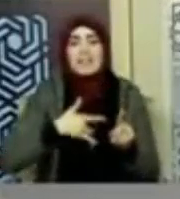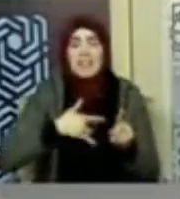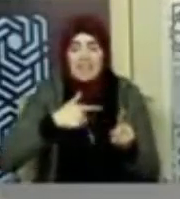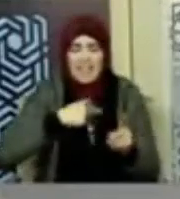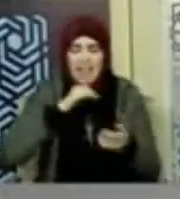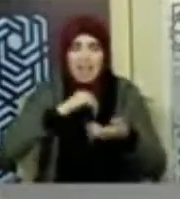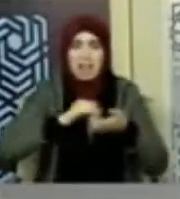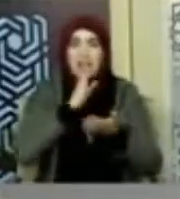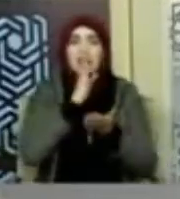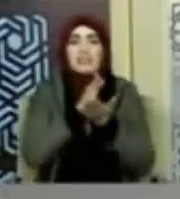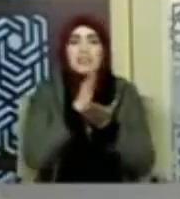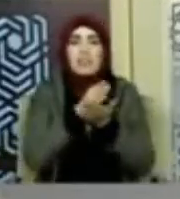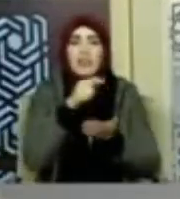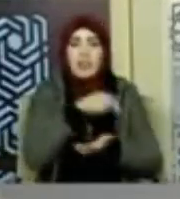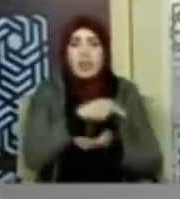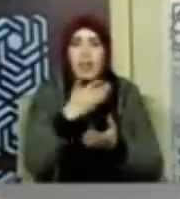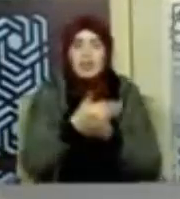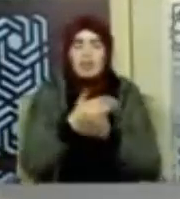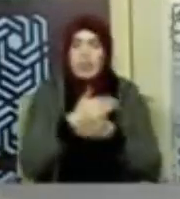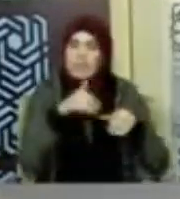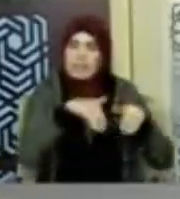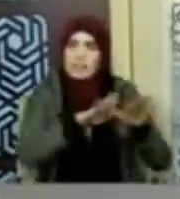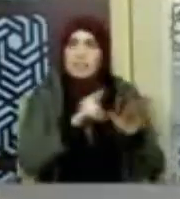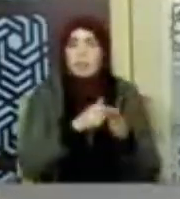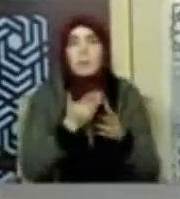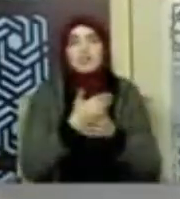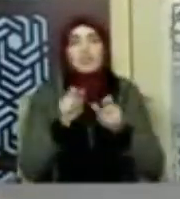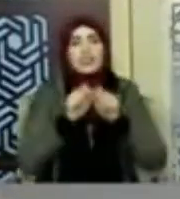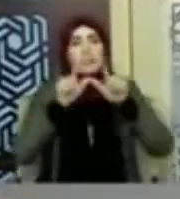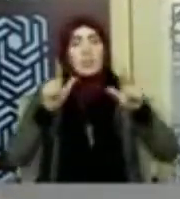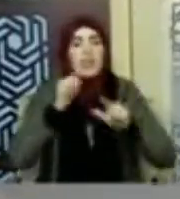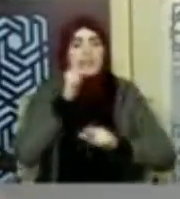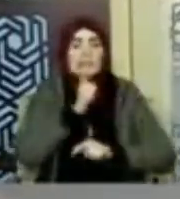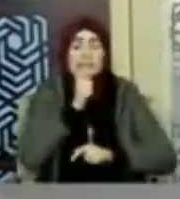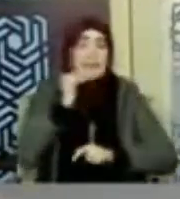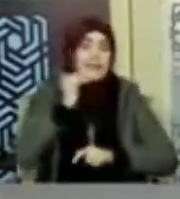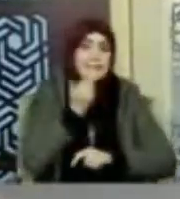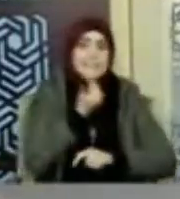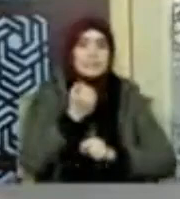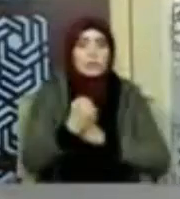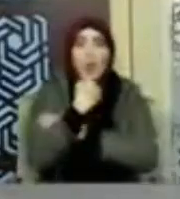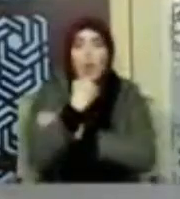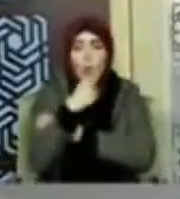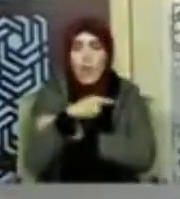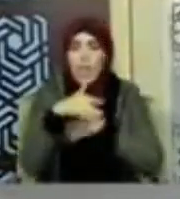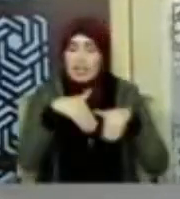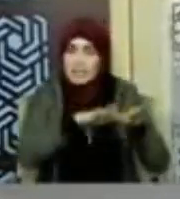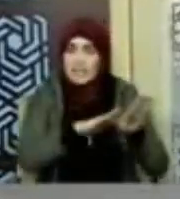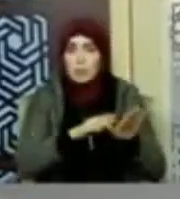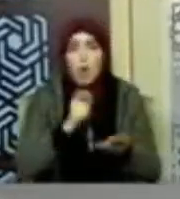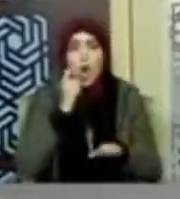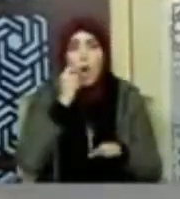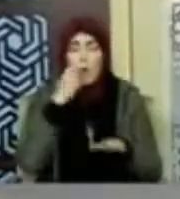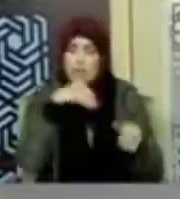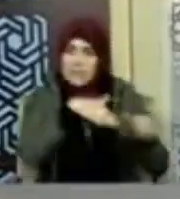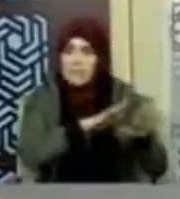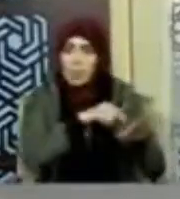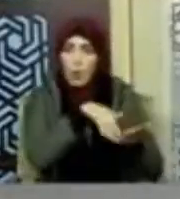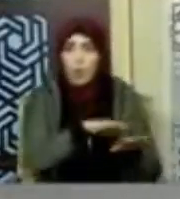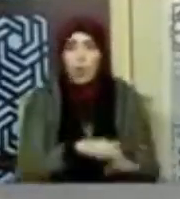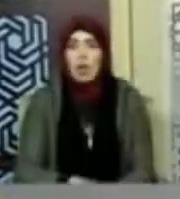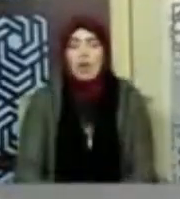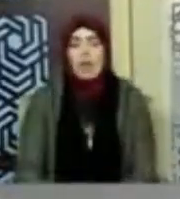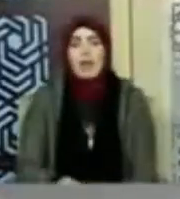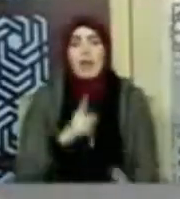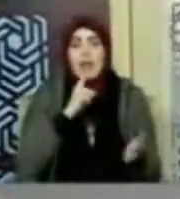المواقف التي تحتاج إلى بيان العزيمة القوية، دعه يا عمر،